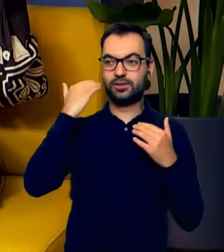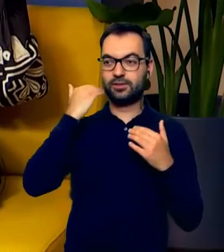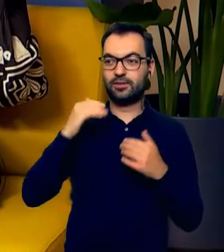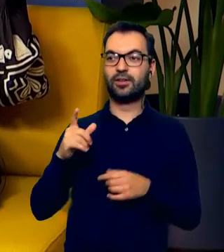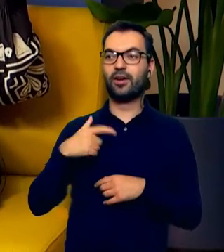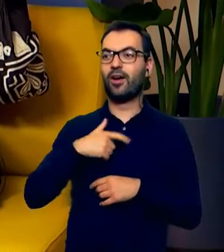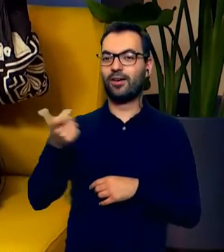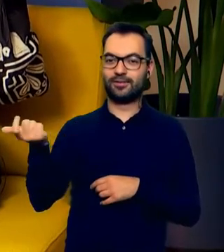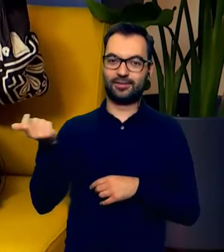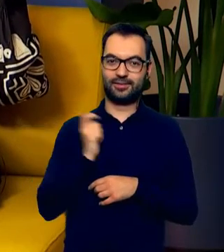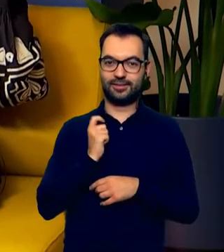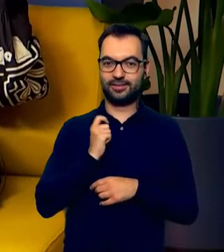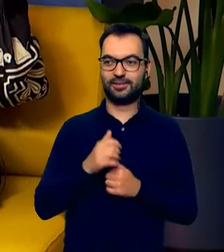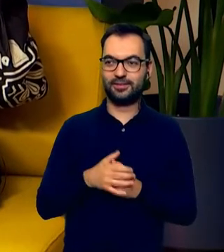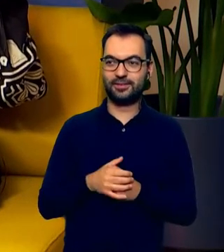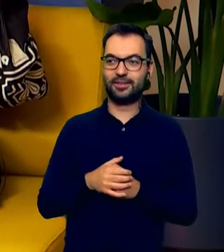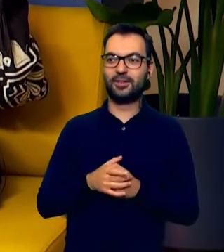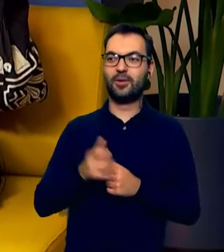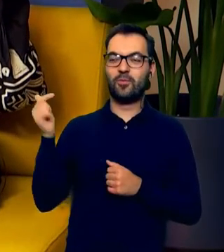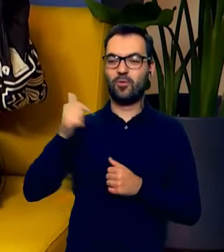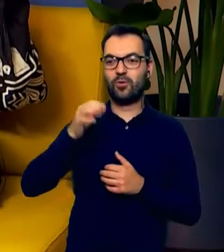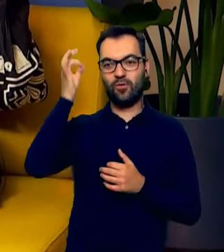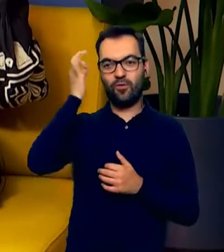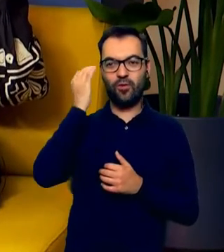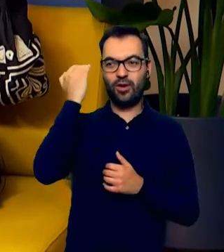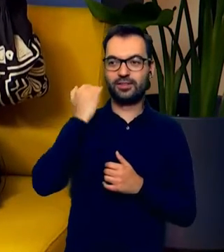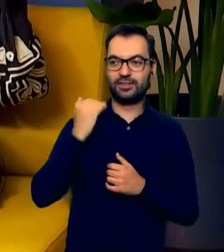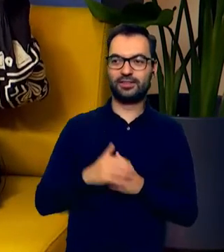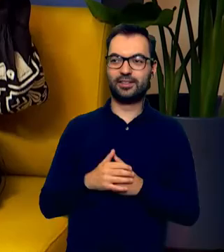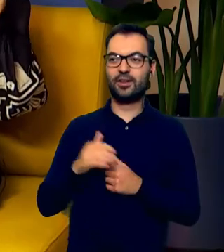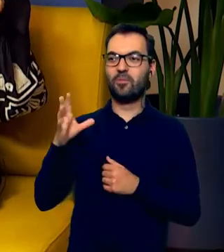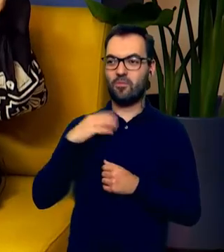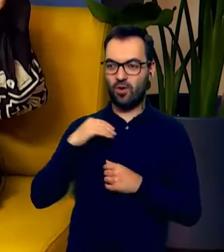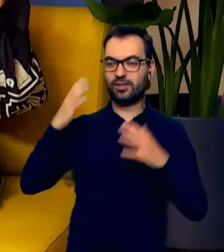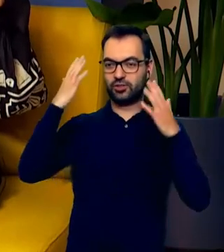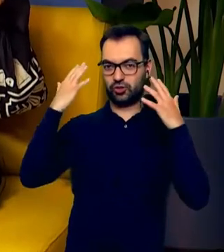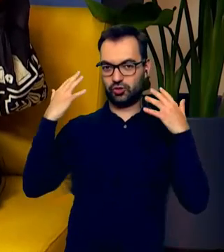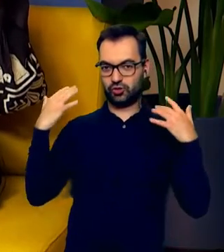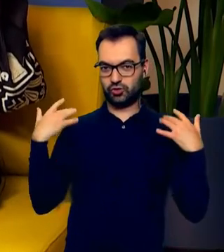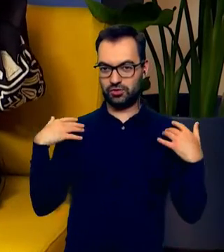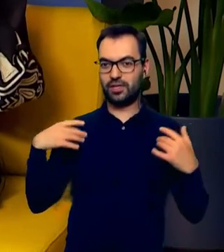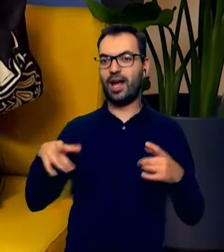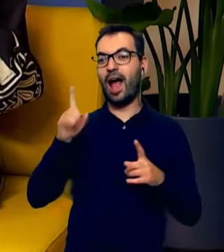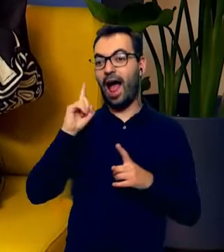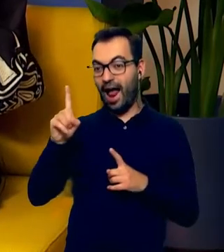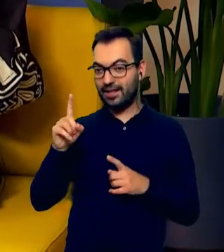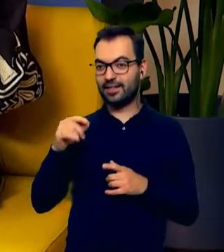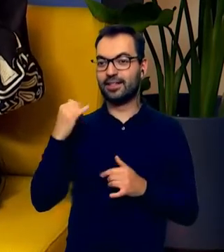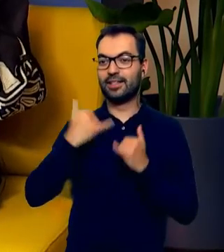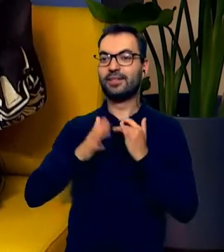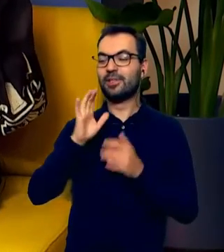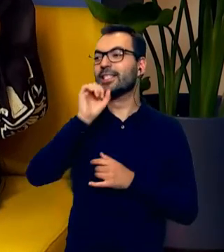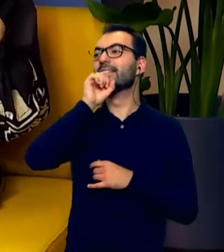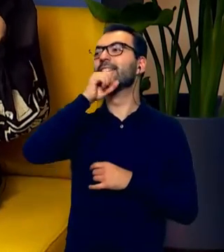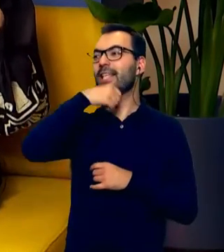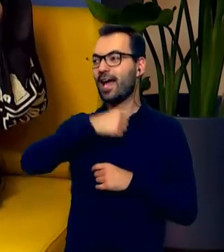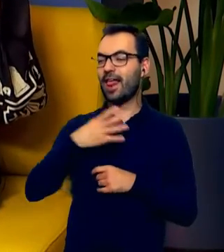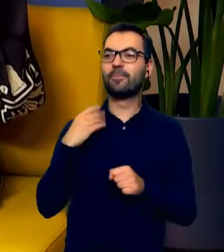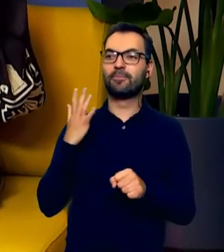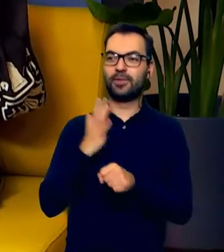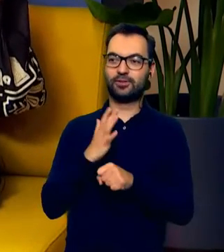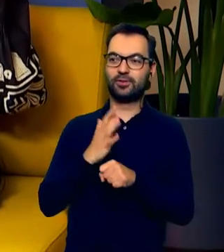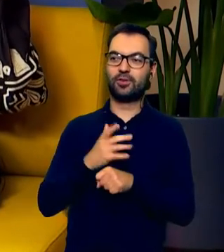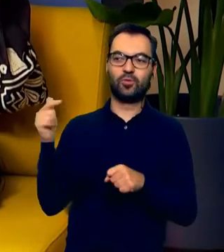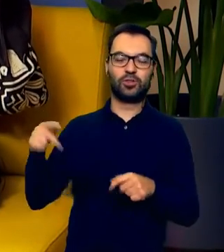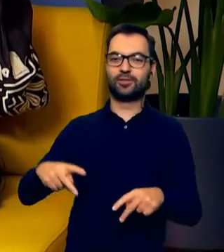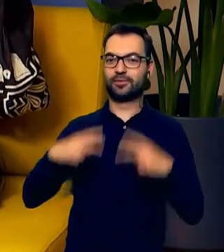i on powiedział, że muszę te włosy, mogę sobie teraz zapuszczać, ale jak będę stara, czyli jak będę miała 50 lat,